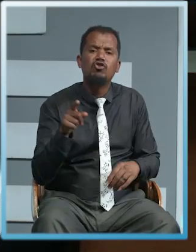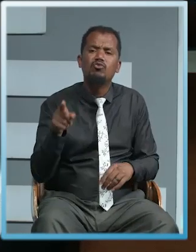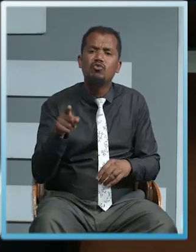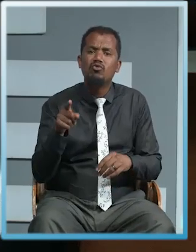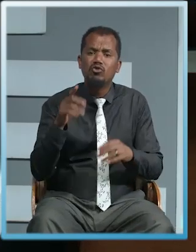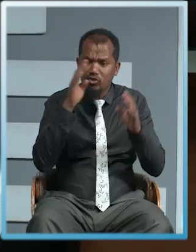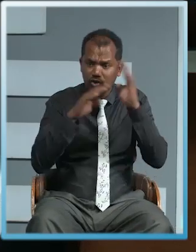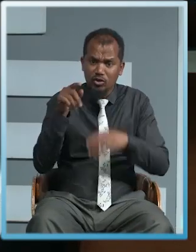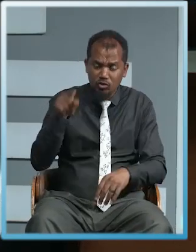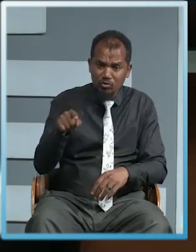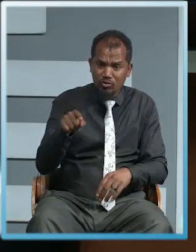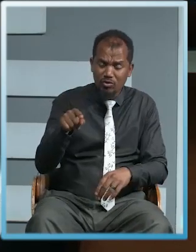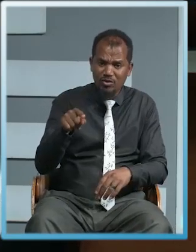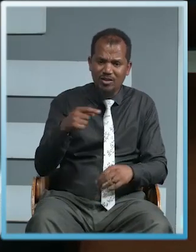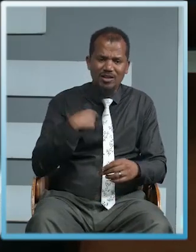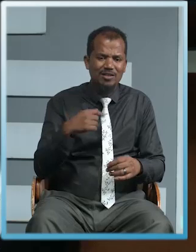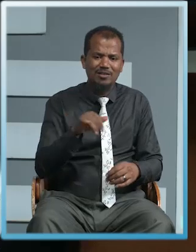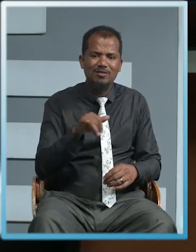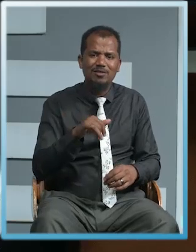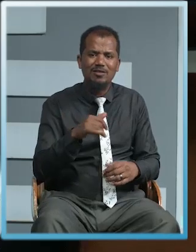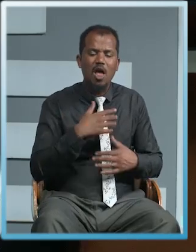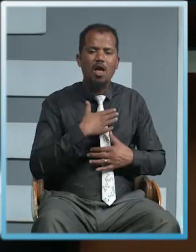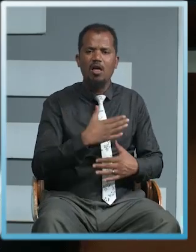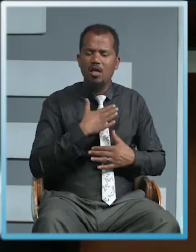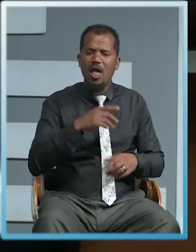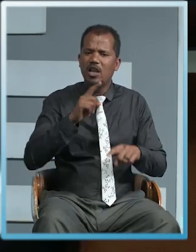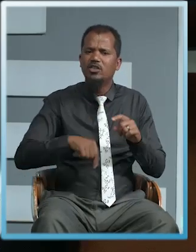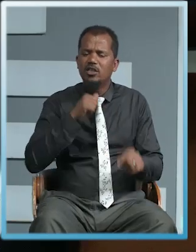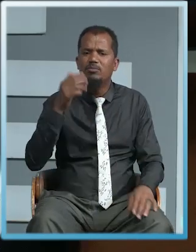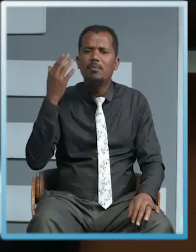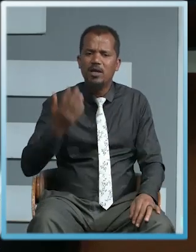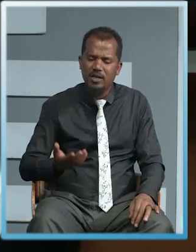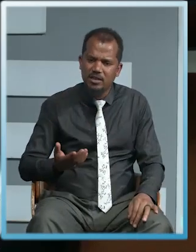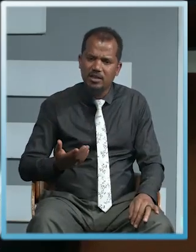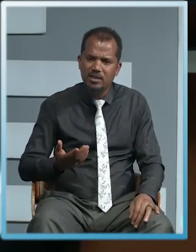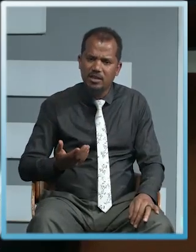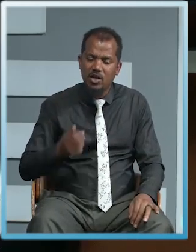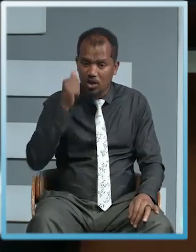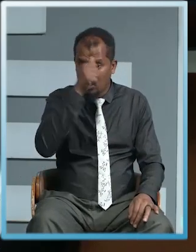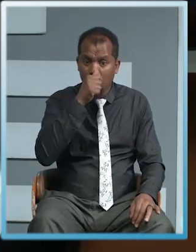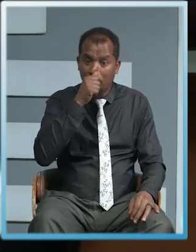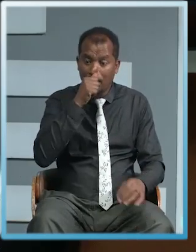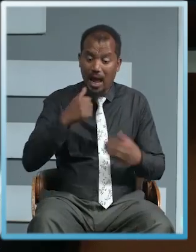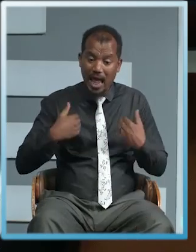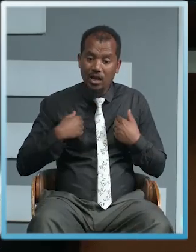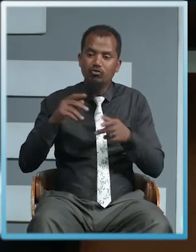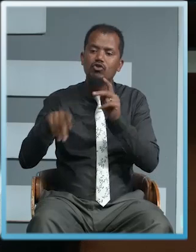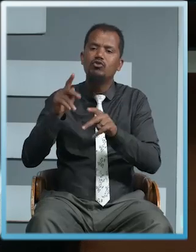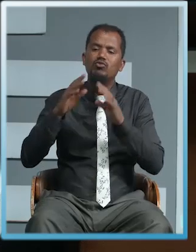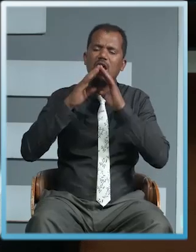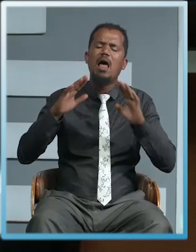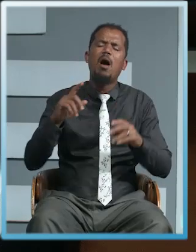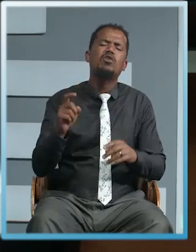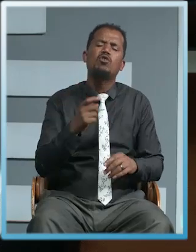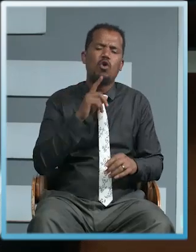ቢሆን ችግሩ እንዲህ አሁን የምንተነፍስትንም አየር አንተነፍስም ነበረ። ኢትዮጵያ ያለችው ህዝቡ ሰላማዊ